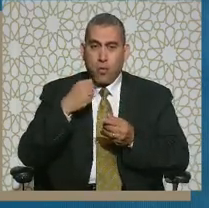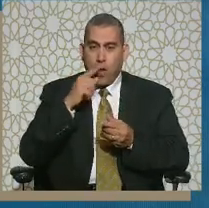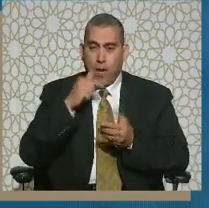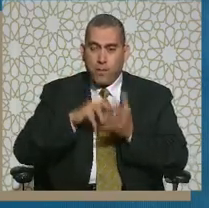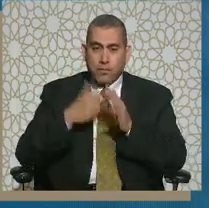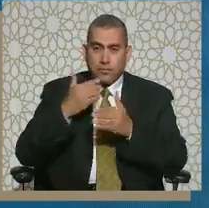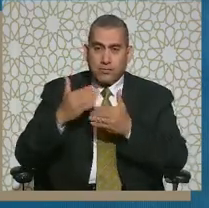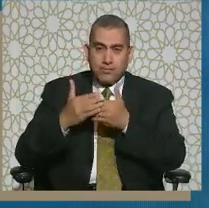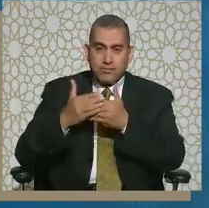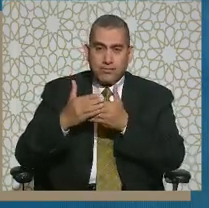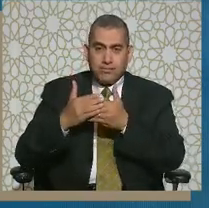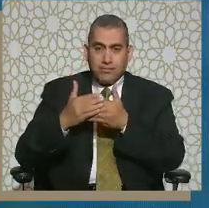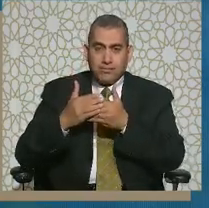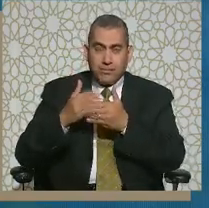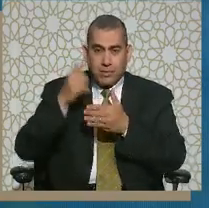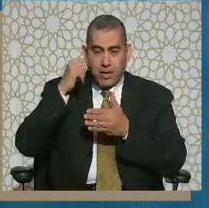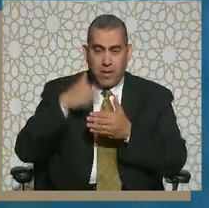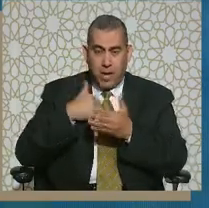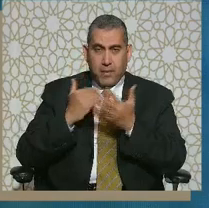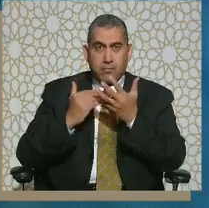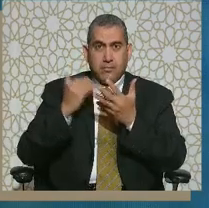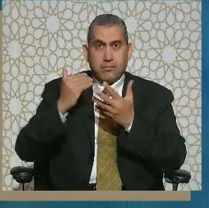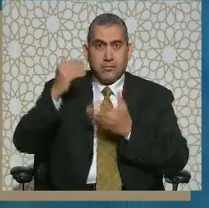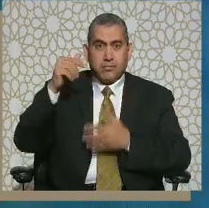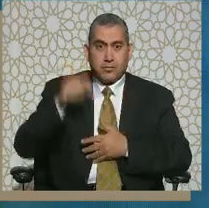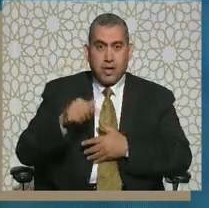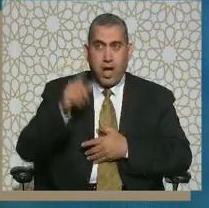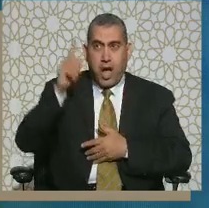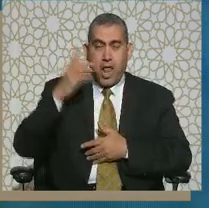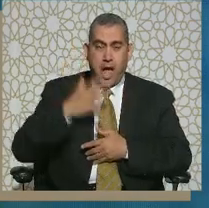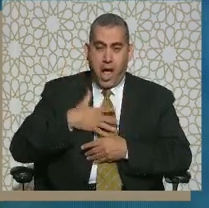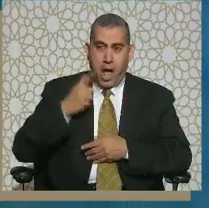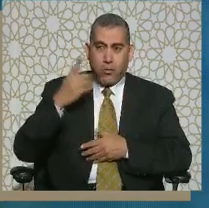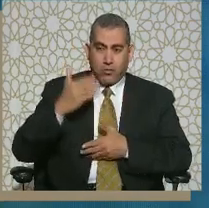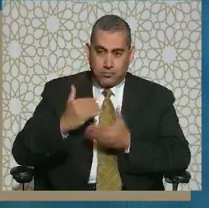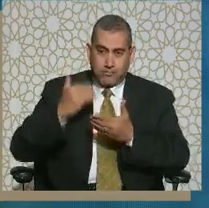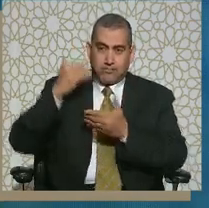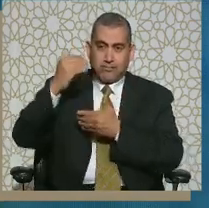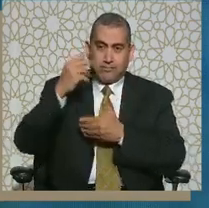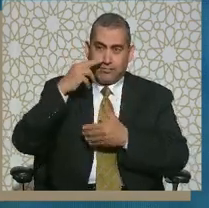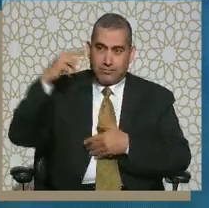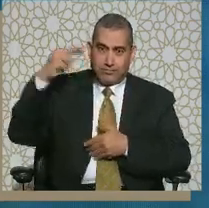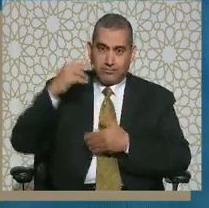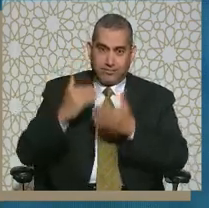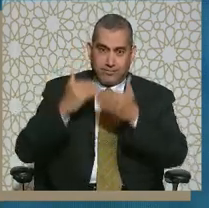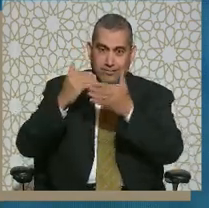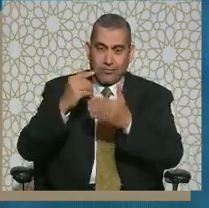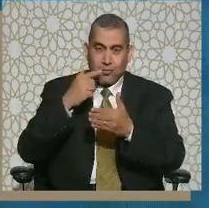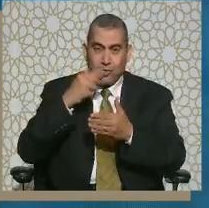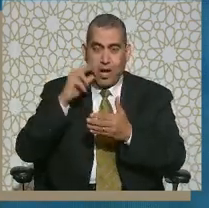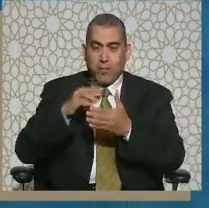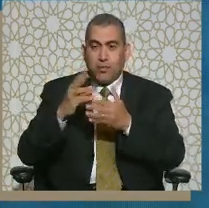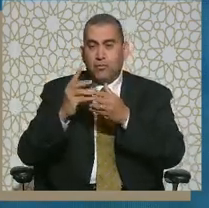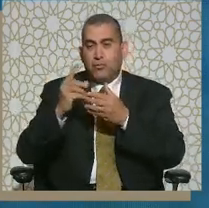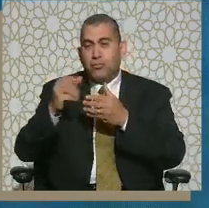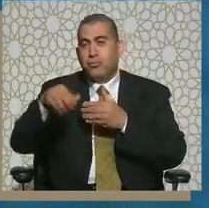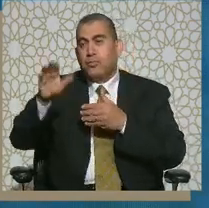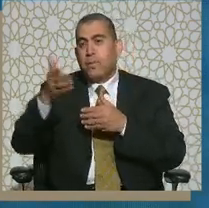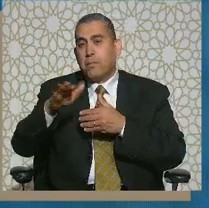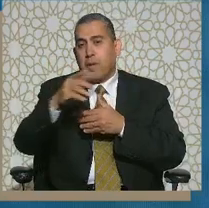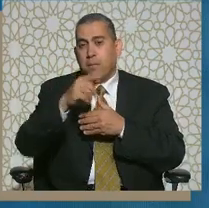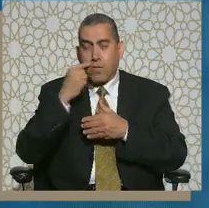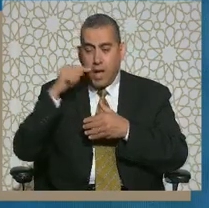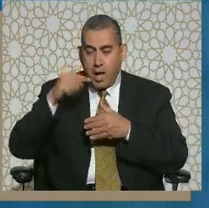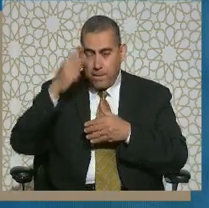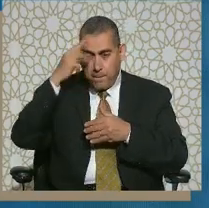تعرف بان منزله اللي ارادت الله سبحانه وتعالى ان ينزلوا ان من غادروا قد اصبحوا معاني في